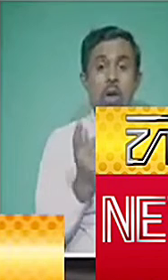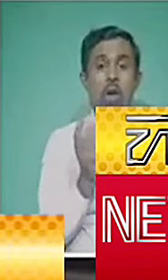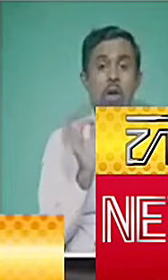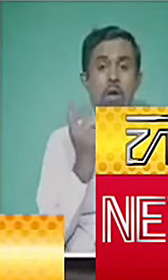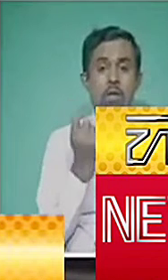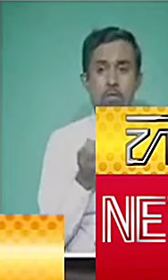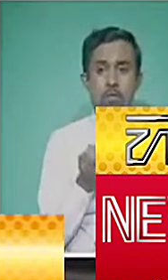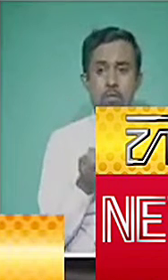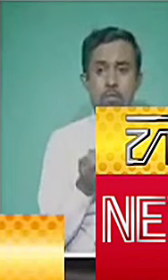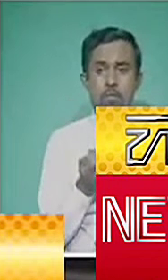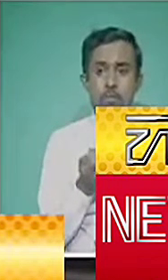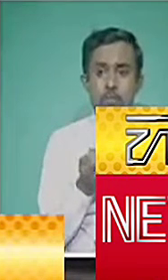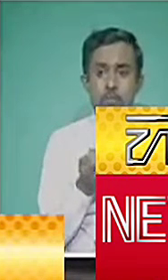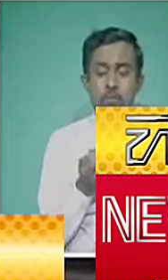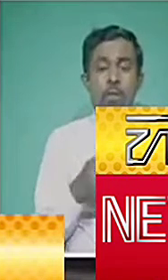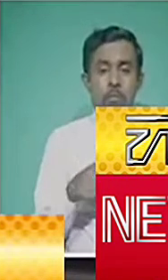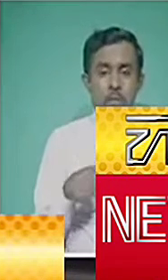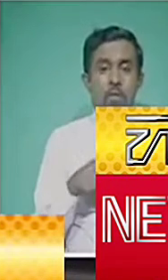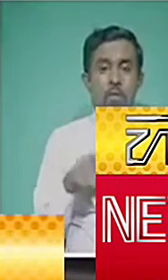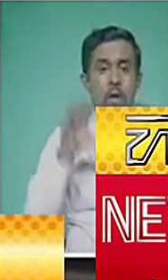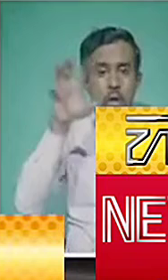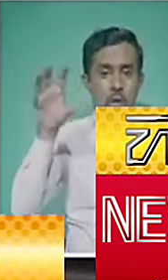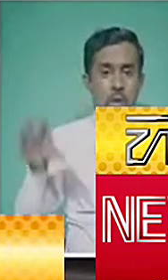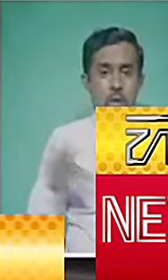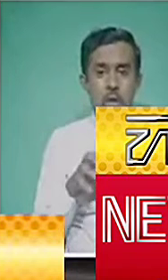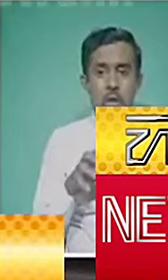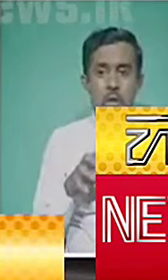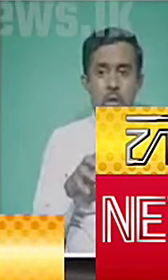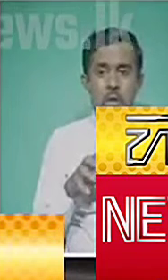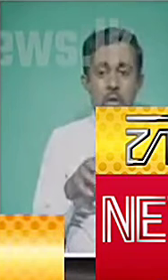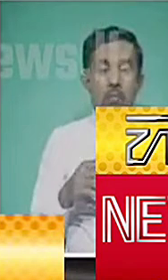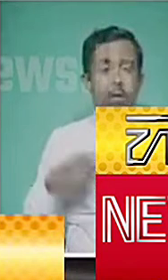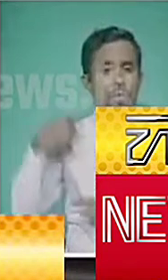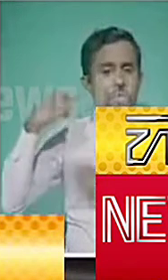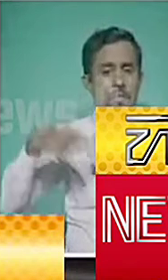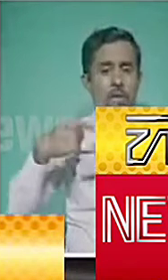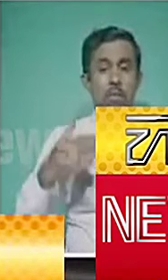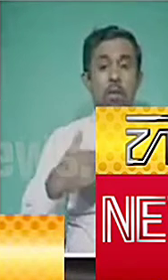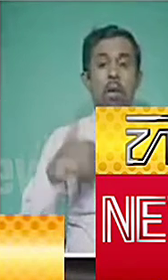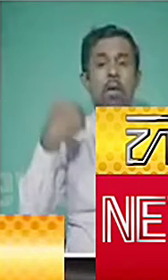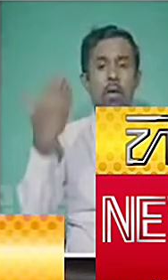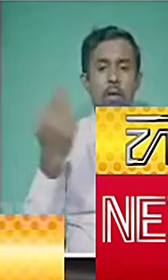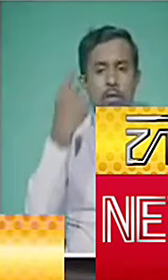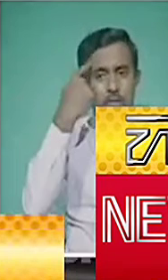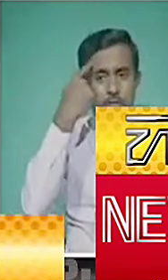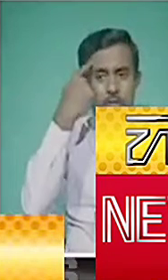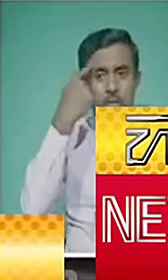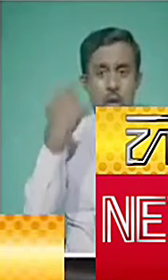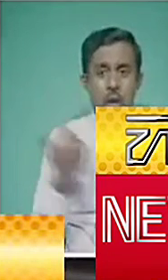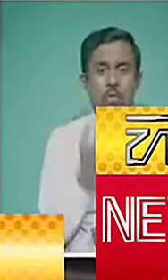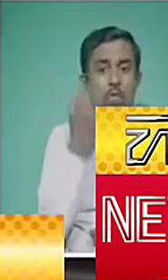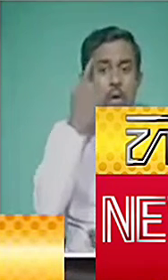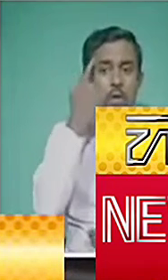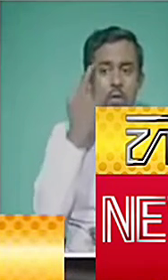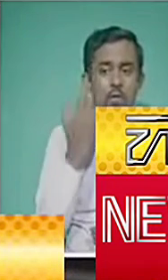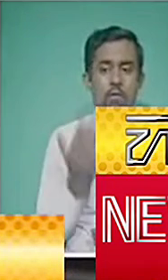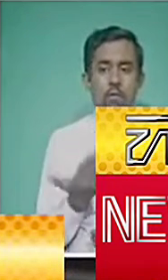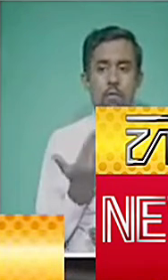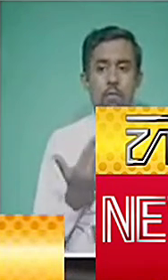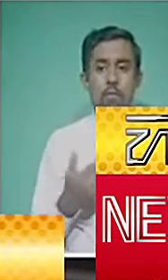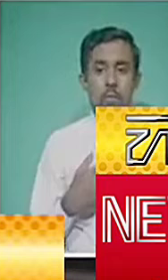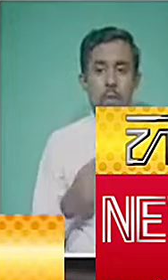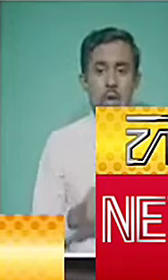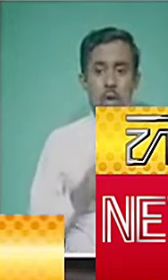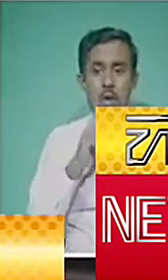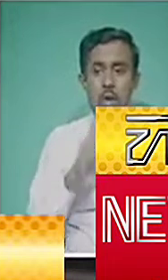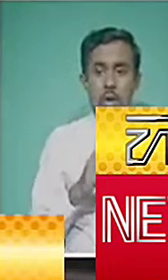වටිනාකමක් තියෙන්නේ. මේ වගේ රටවල් ඒ මොකද පාර මේ සම්ප්‍රදායෙන් එහා ගිහිලා හිතපු දේවල් හින්දා. ඒ වගේම තමයි මං කතා කරපු